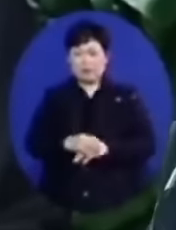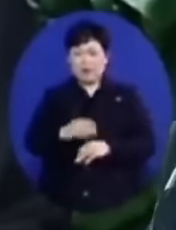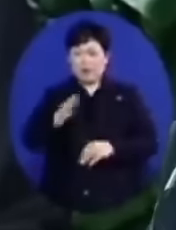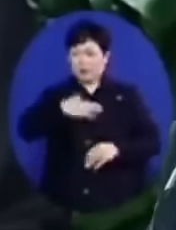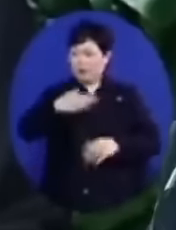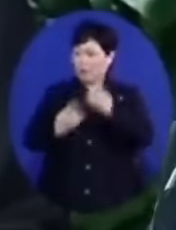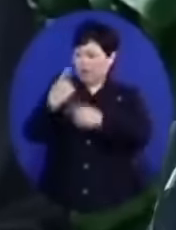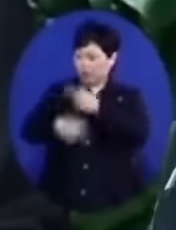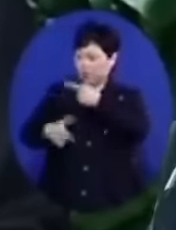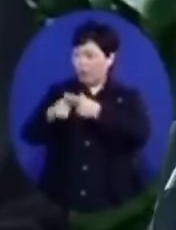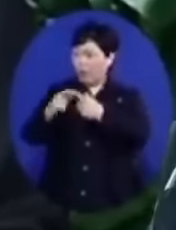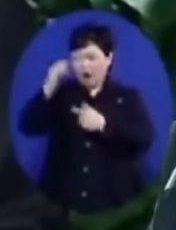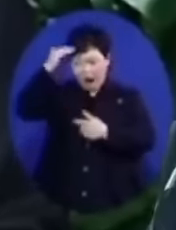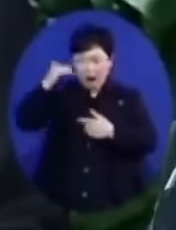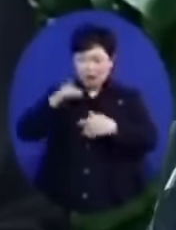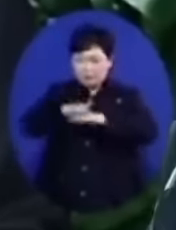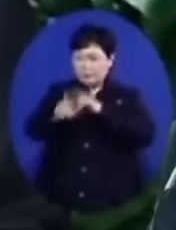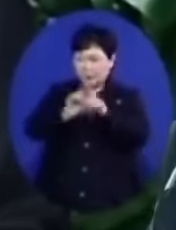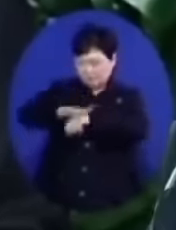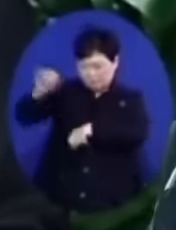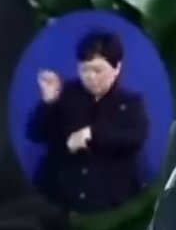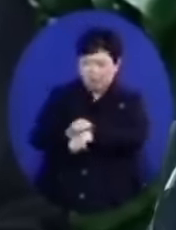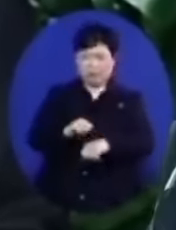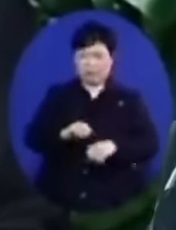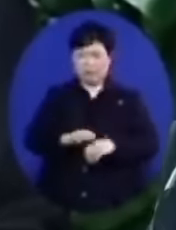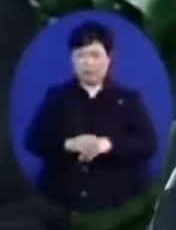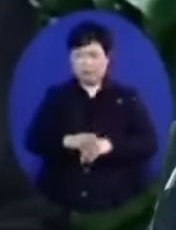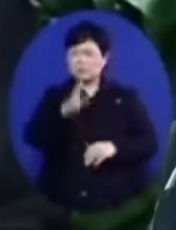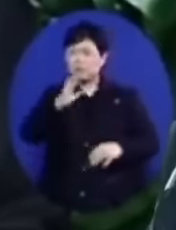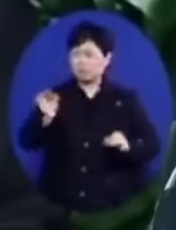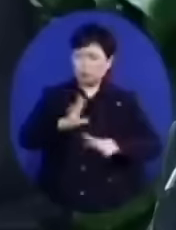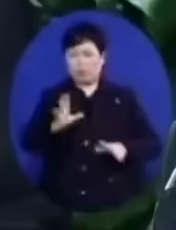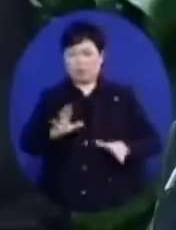알아요. 문자를 쓰는데 깜짝 놀라요.